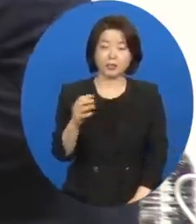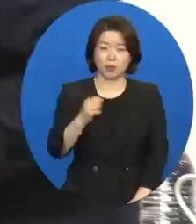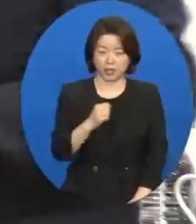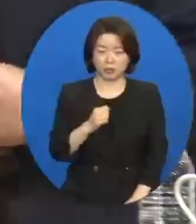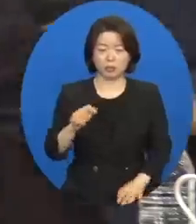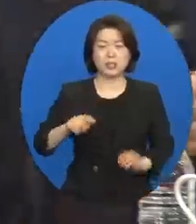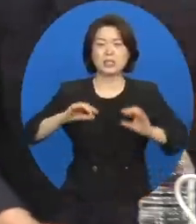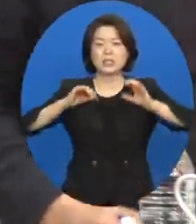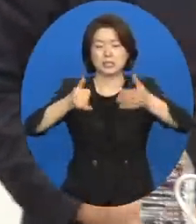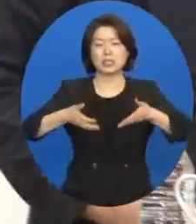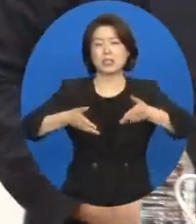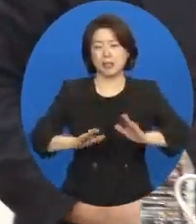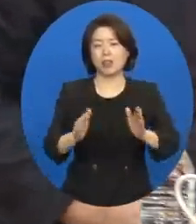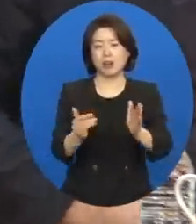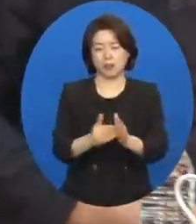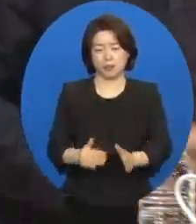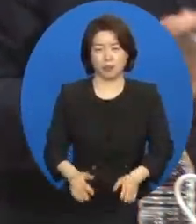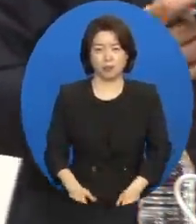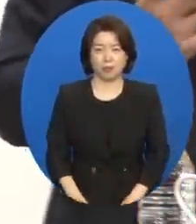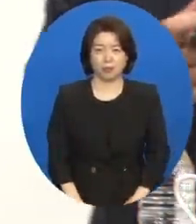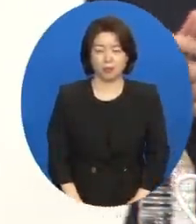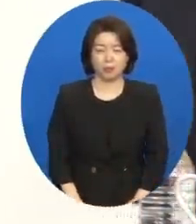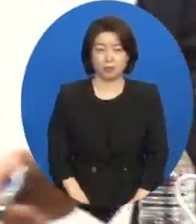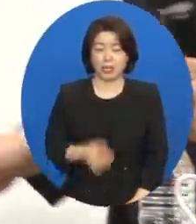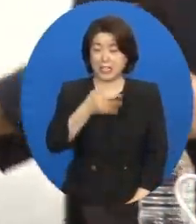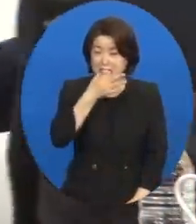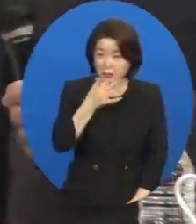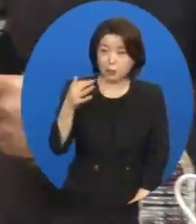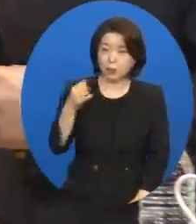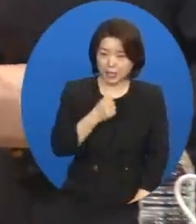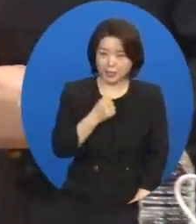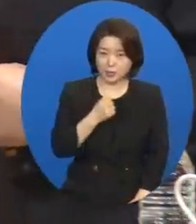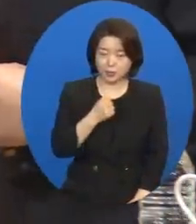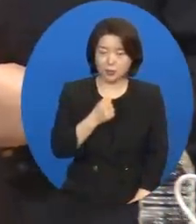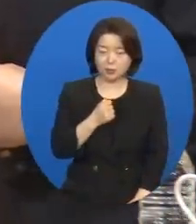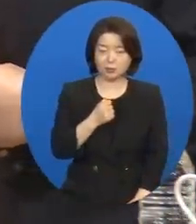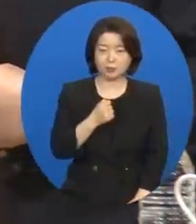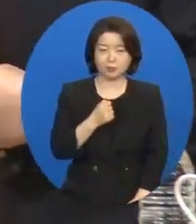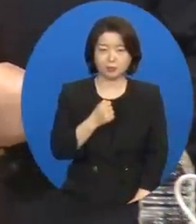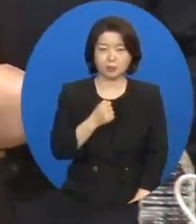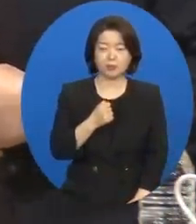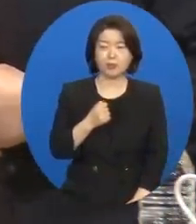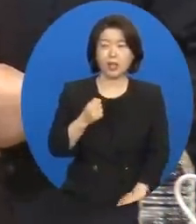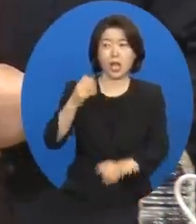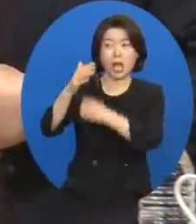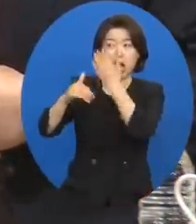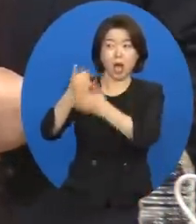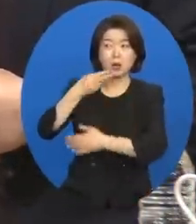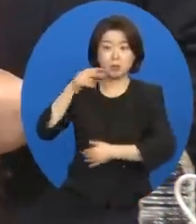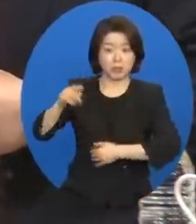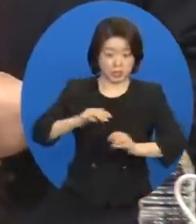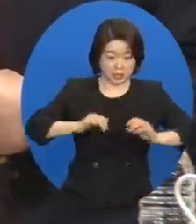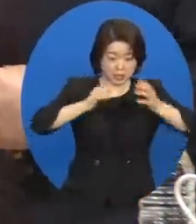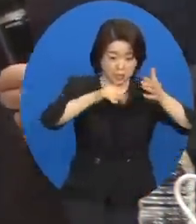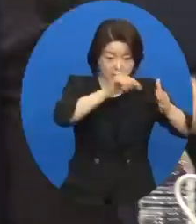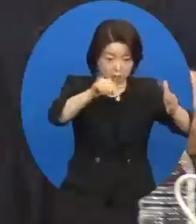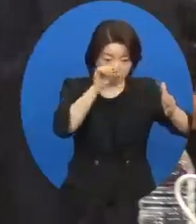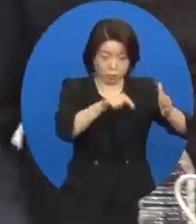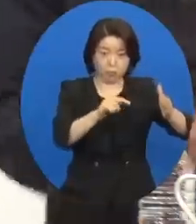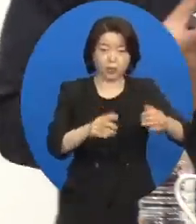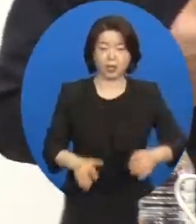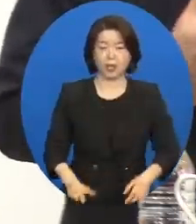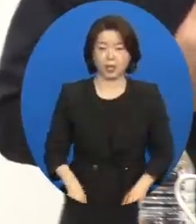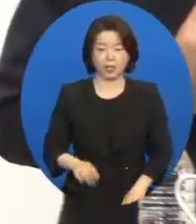이 세상에 태어났습니다. 이 욕구를 가지고 사실 하나님 없다고 하는 이 세상 한복판에